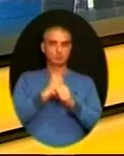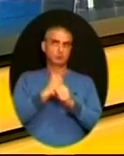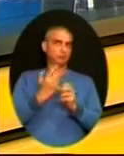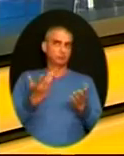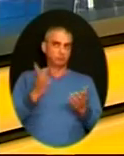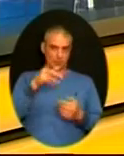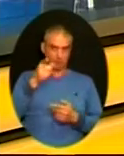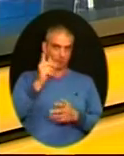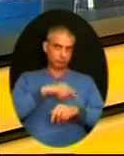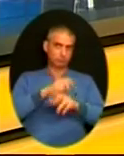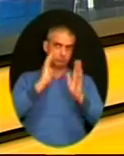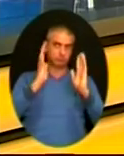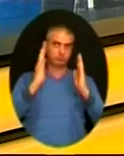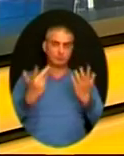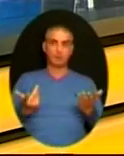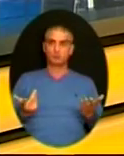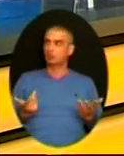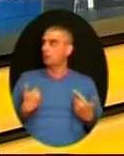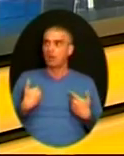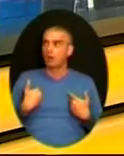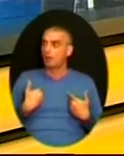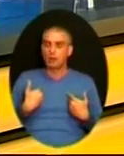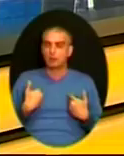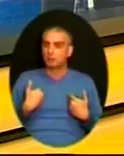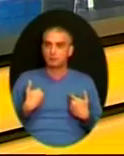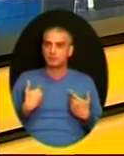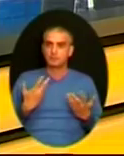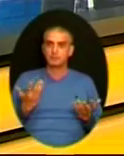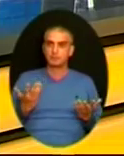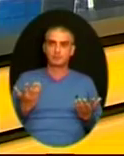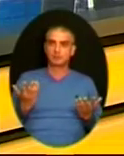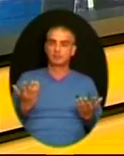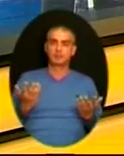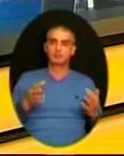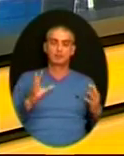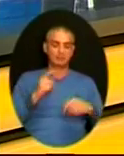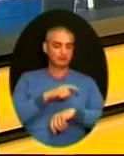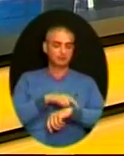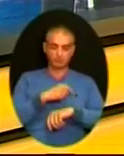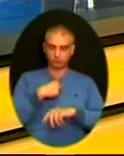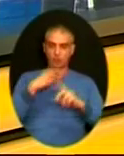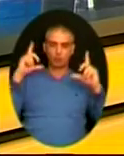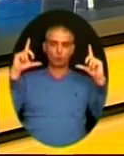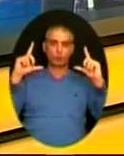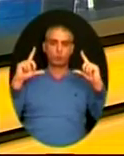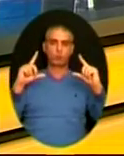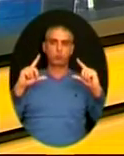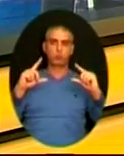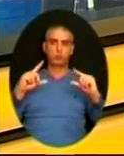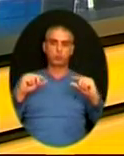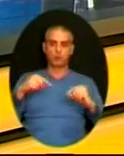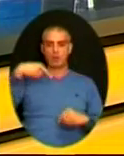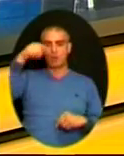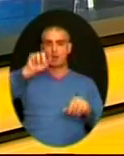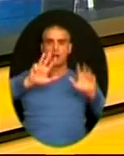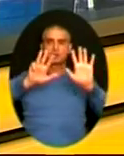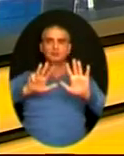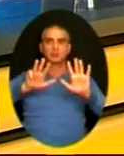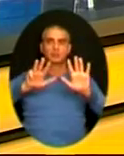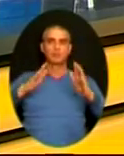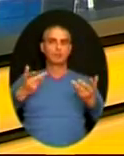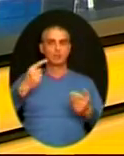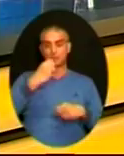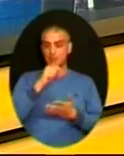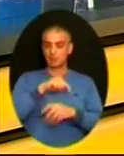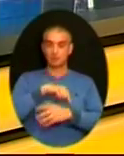זה, הרי גם לכם יש עוד זמן. אחד לא ידייס חרדים בחצי שנה הזאת. הזמן שלנו הולך ועוזל, הזמן שלנו זה 1 בספטמבר, זמן